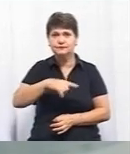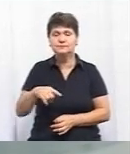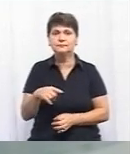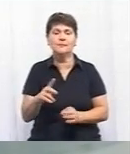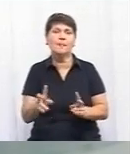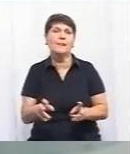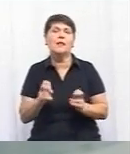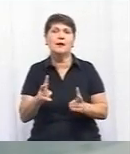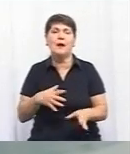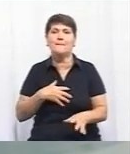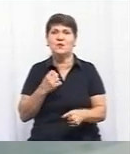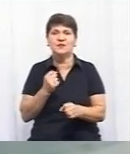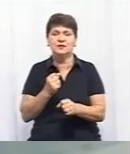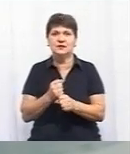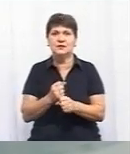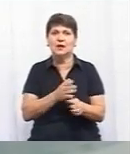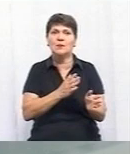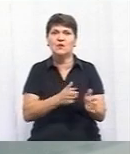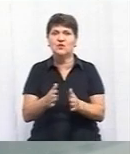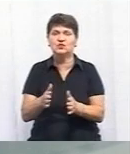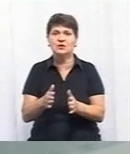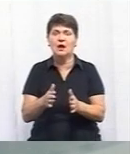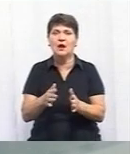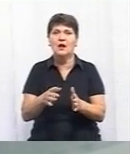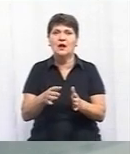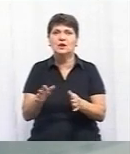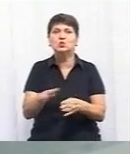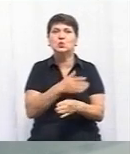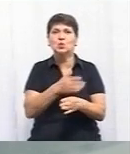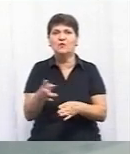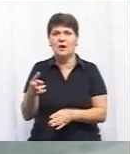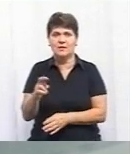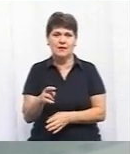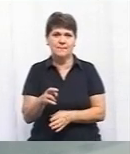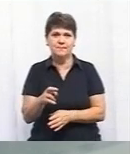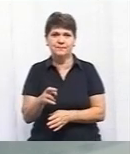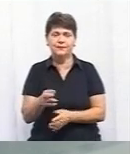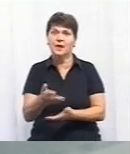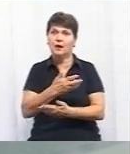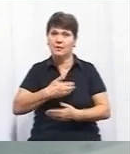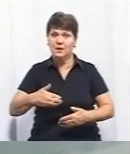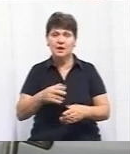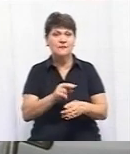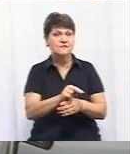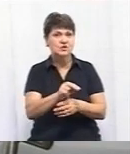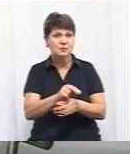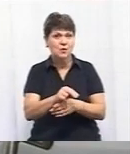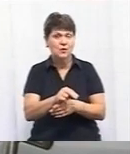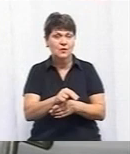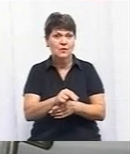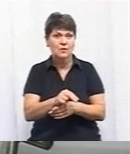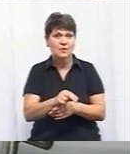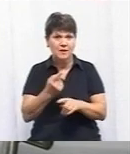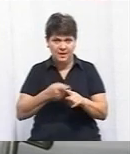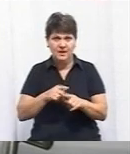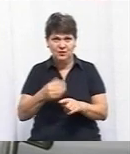поведінки, поводження з побутовими відходами, сортування? Ми вчимо. Ви це маєте на увазі,